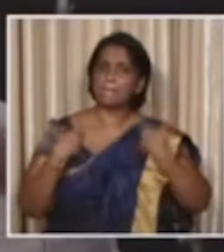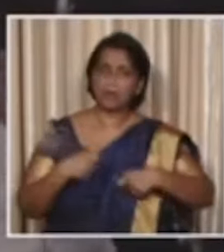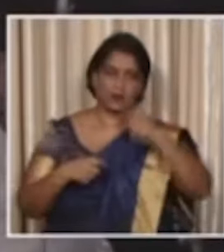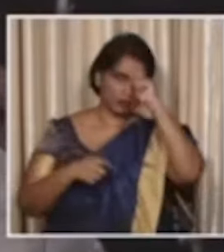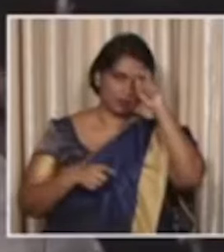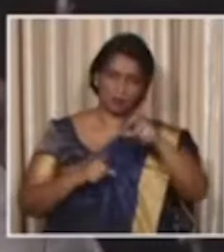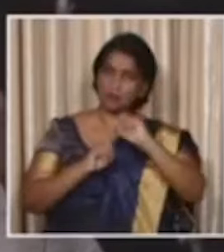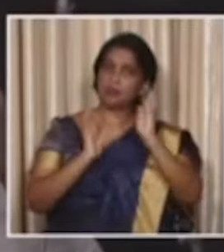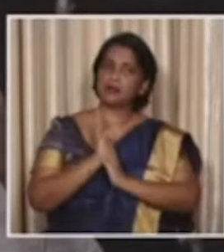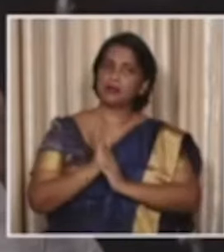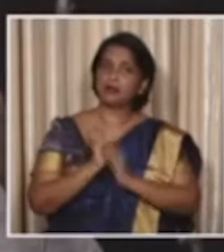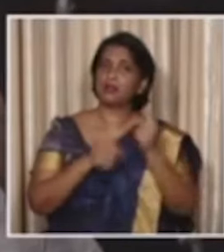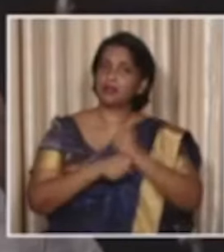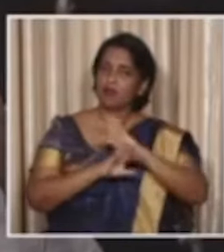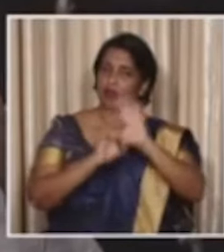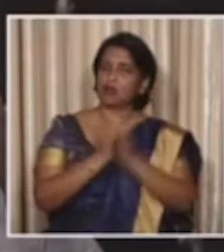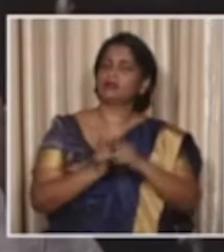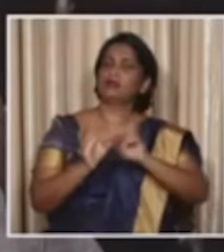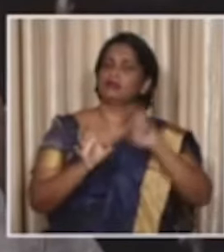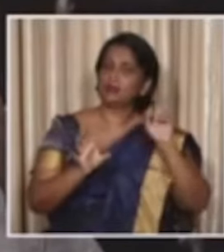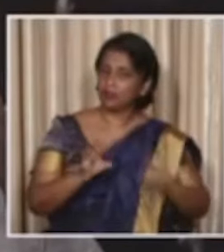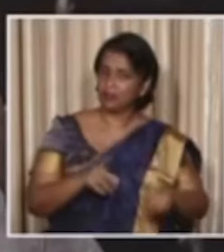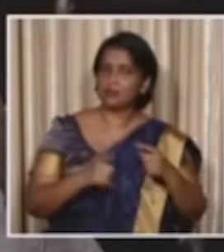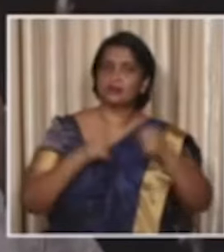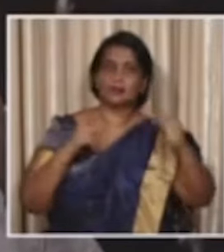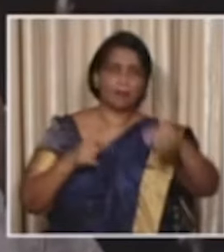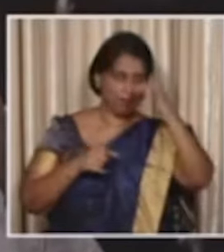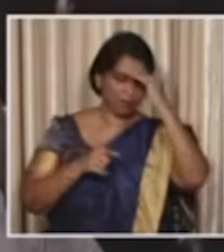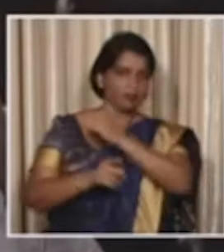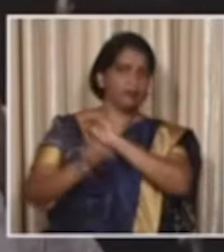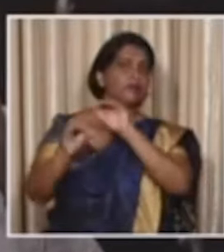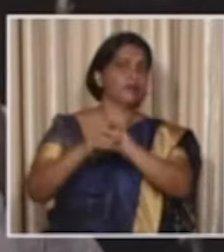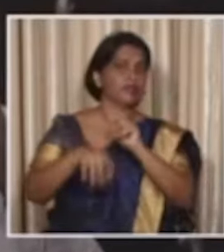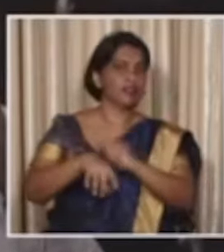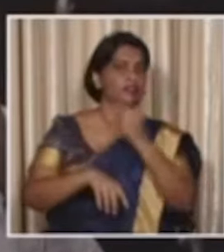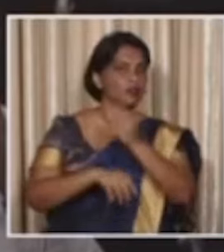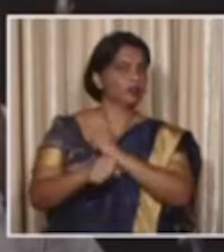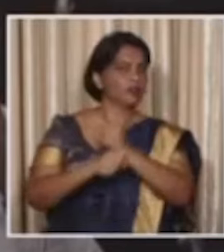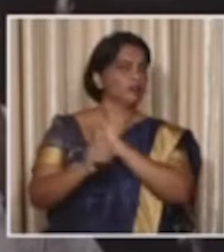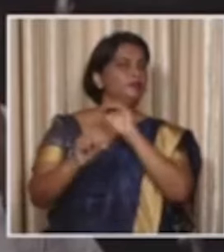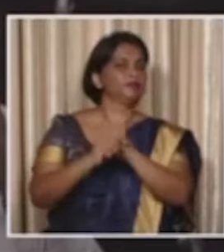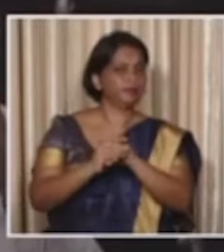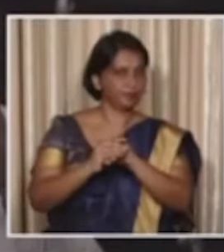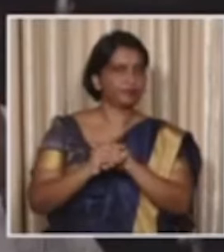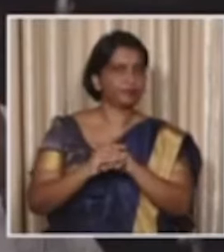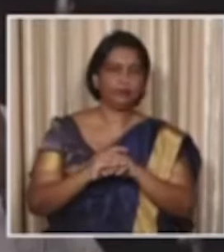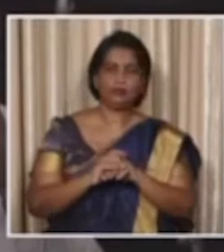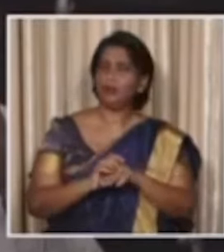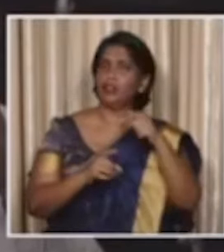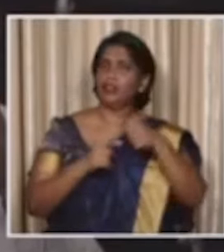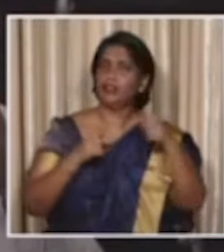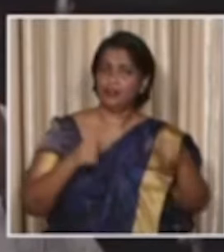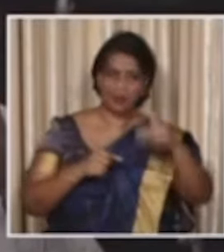රාජපක්ෂ අගමැතිතුමා ප්‍රමුඛ ආණ්ඩුව අයින් වුණා, විපක්ෂ නායකතුමාට තමයි අවස්ථාව තිබ්බේ ආණ්ඩුව අරගන්න. එතකොට